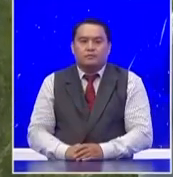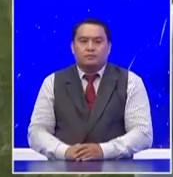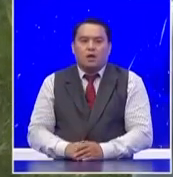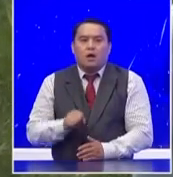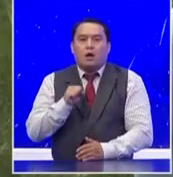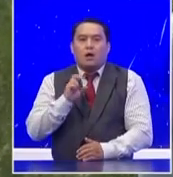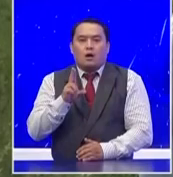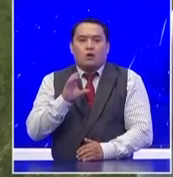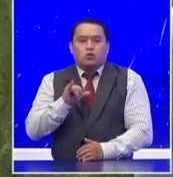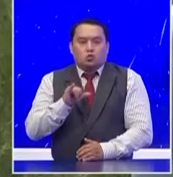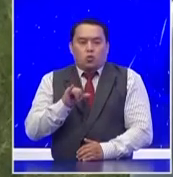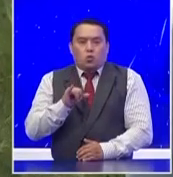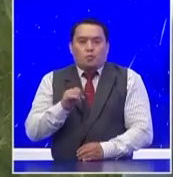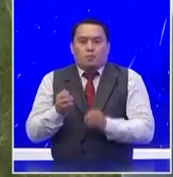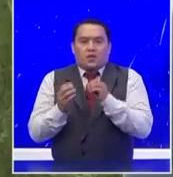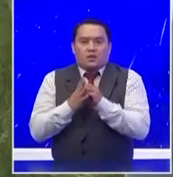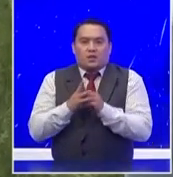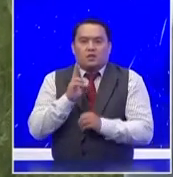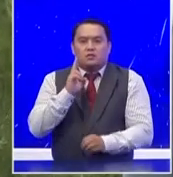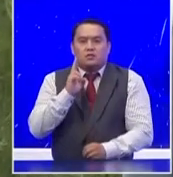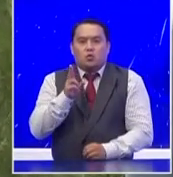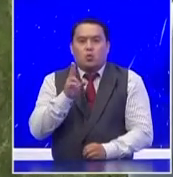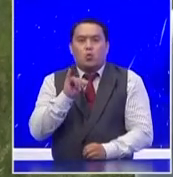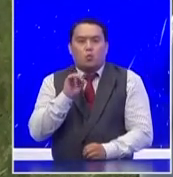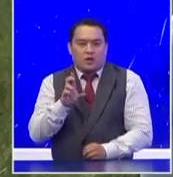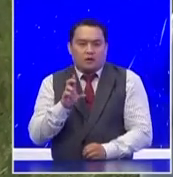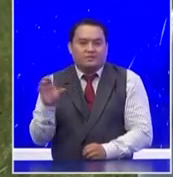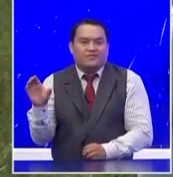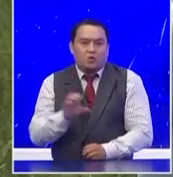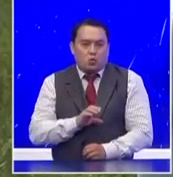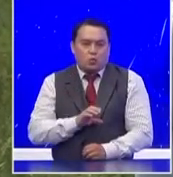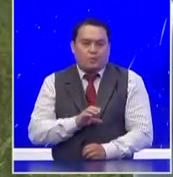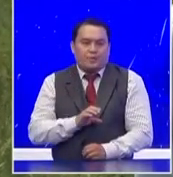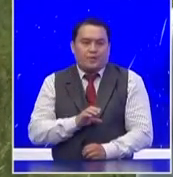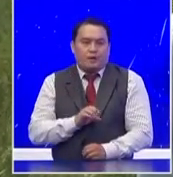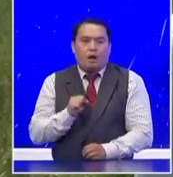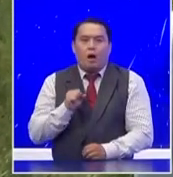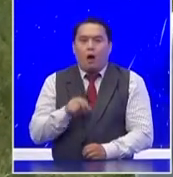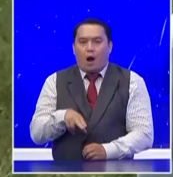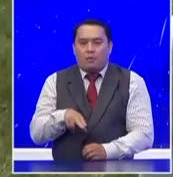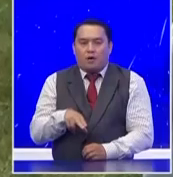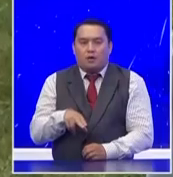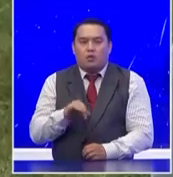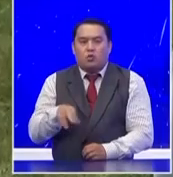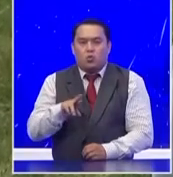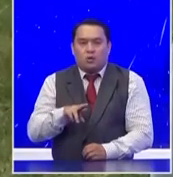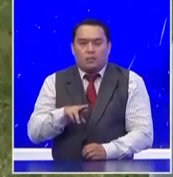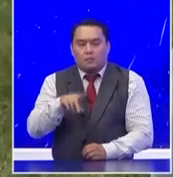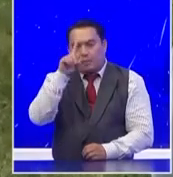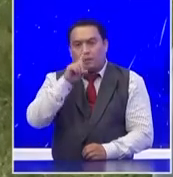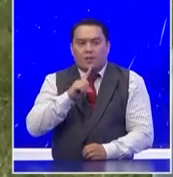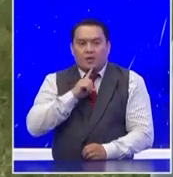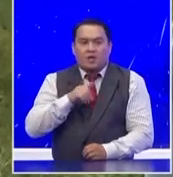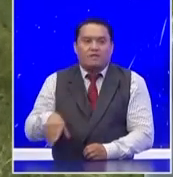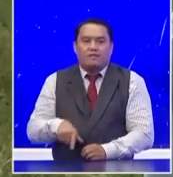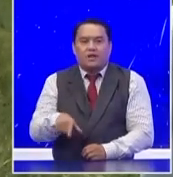Аксу было 15 кубометров в секунду. В течение вот апреля по июль месяц в